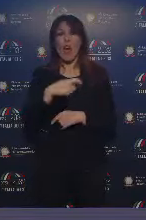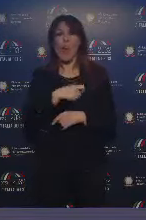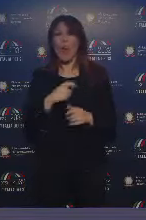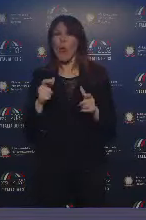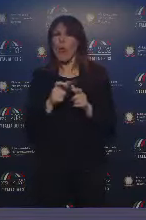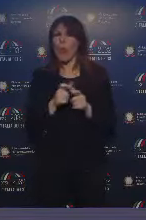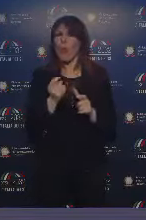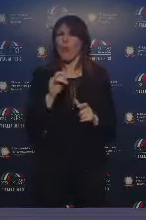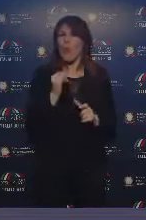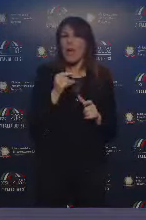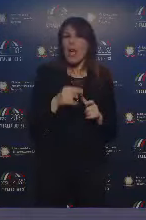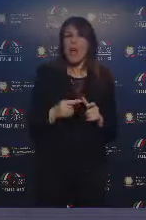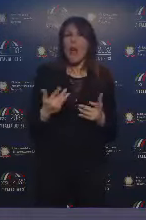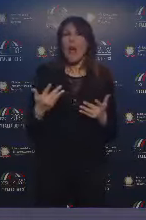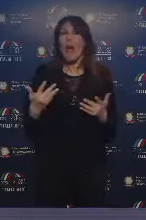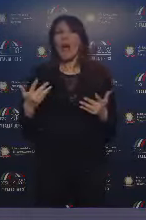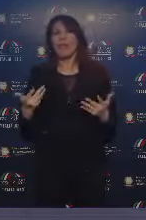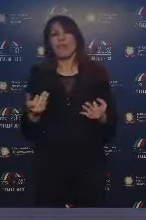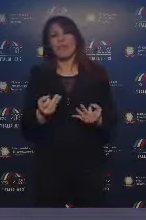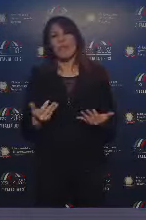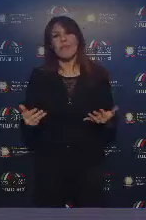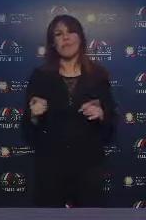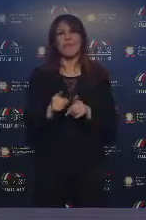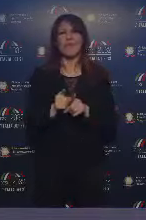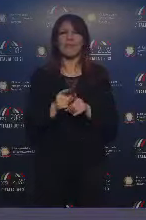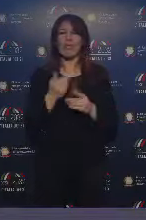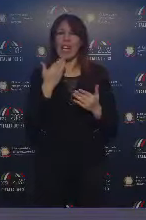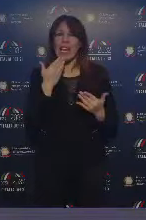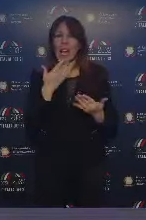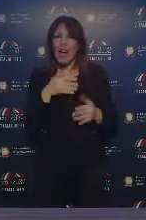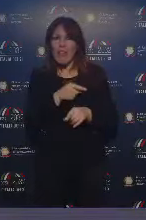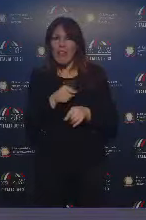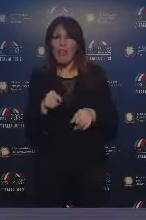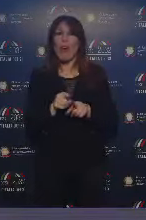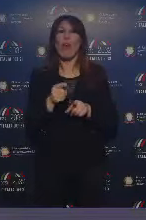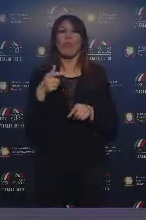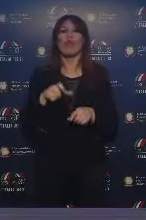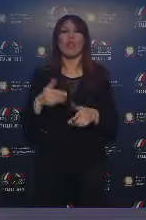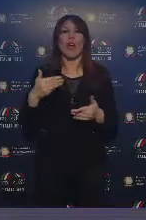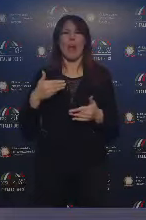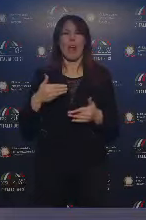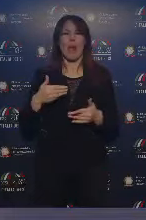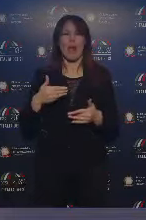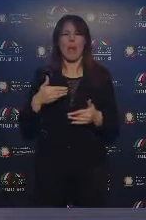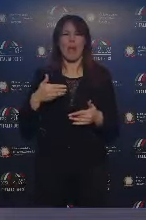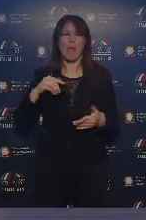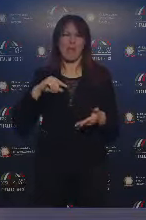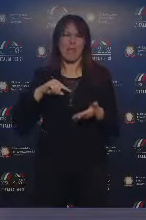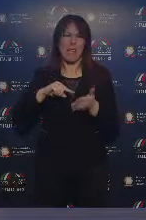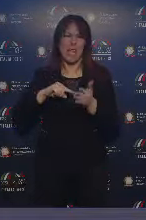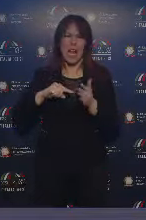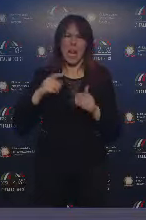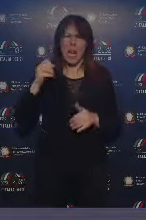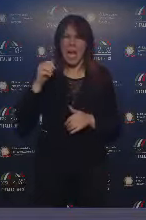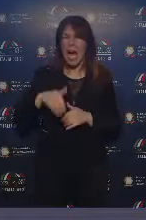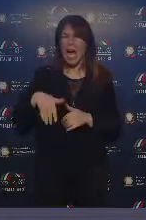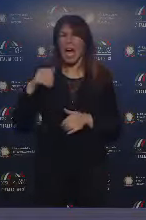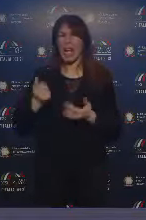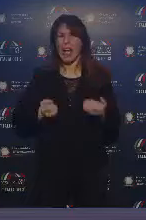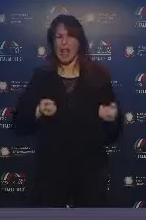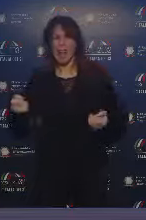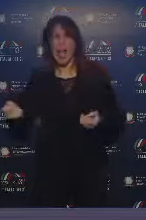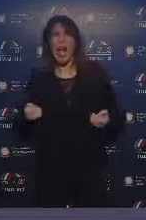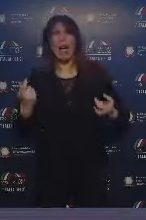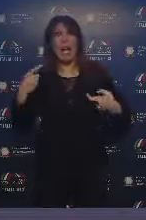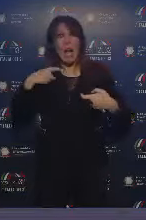abitanti torna a respirare Evidentemente era attraversato da migliaia di veicoli compresi autoarticolati die che